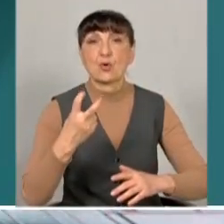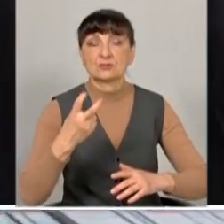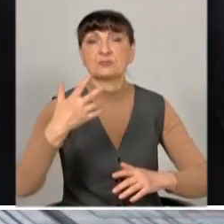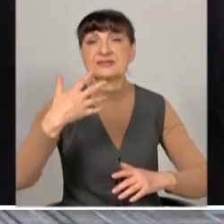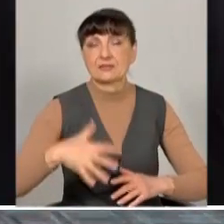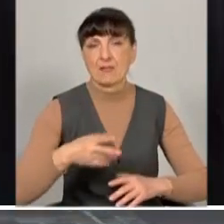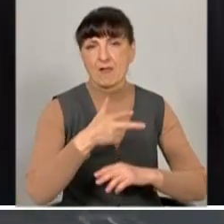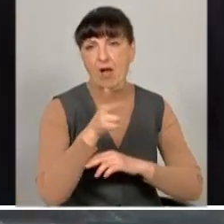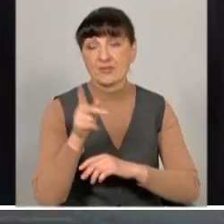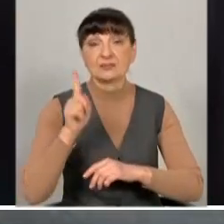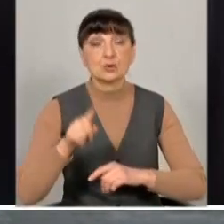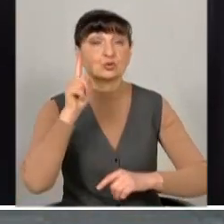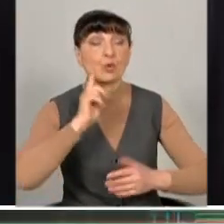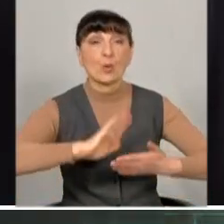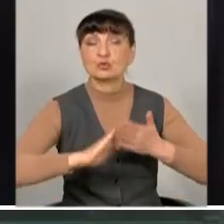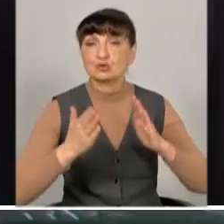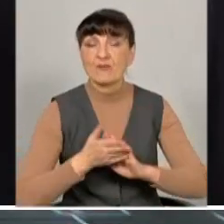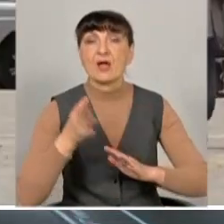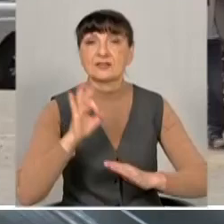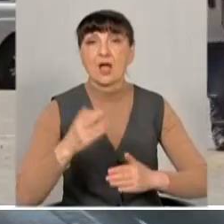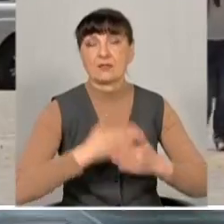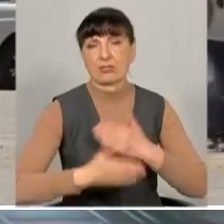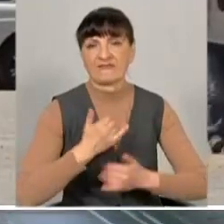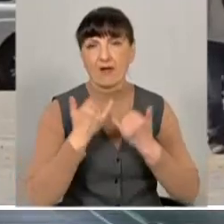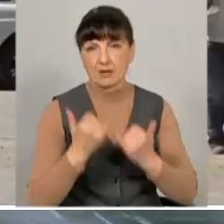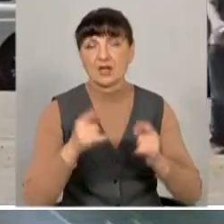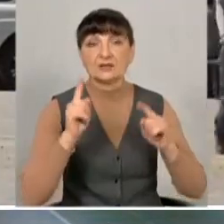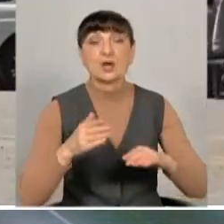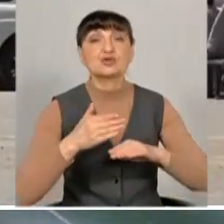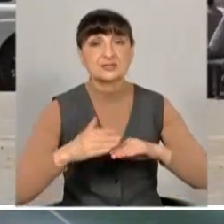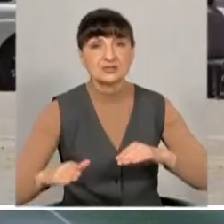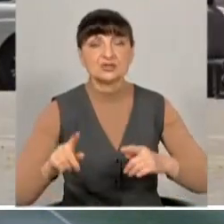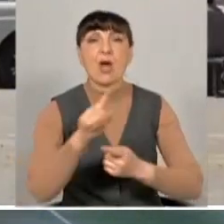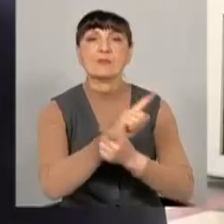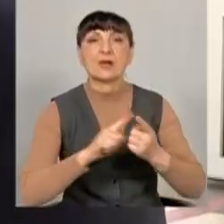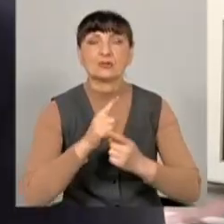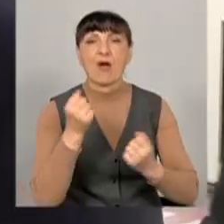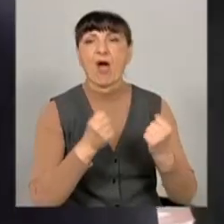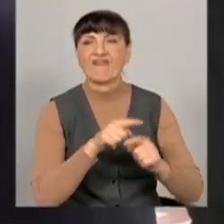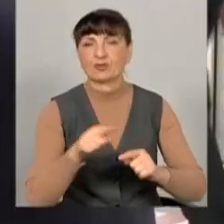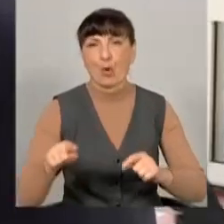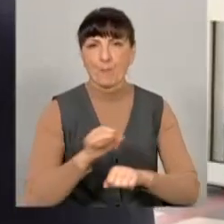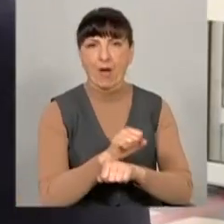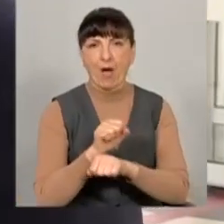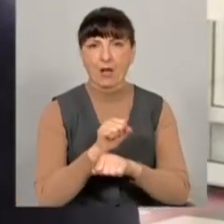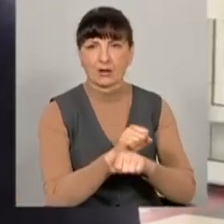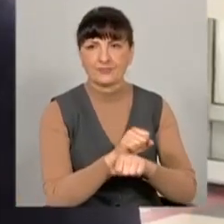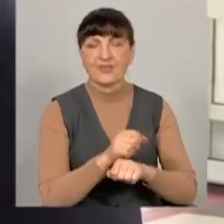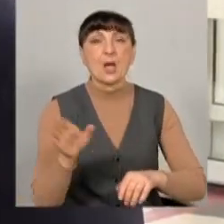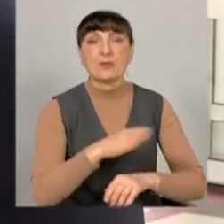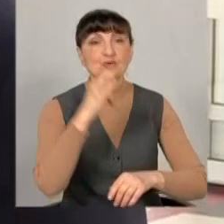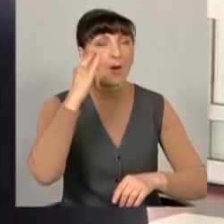камер. Созданы тут и благоприятные условия для инвалидов. Также частично обновлен автопарк. Между Республикой Казахстан